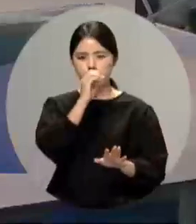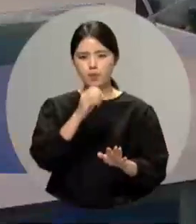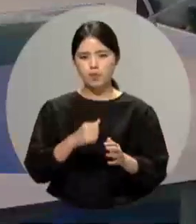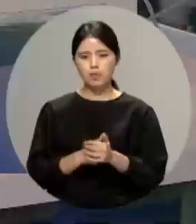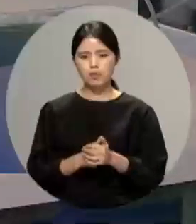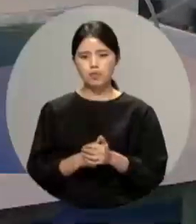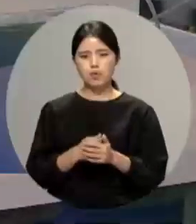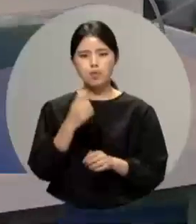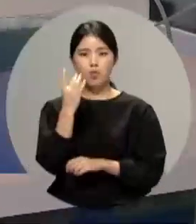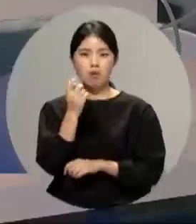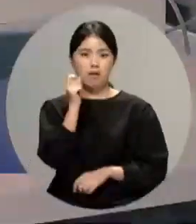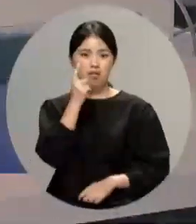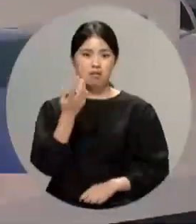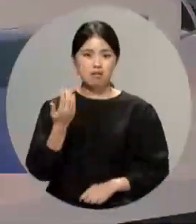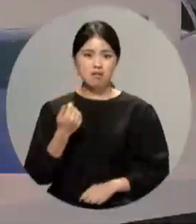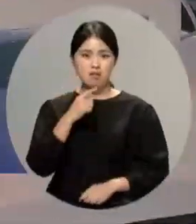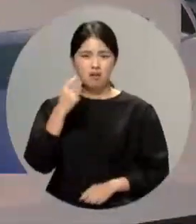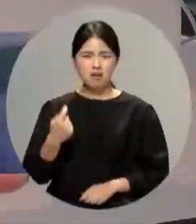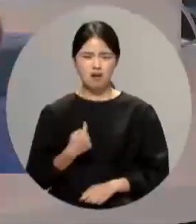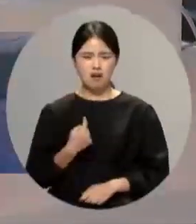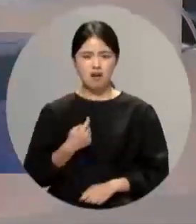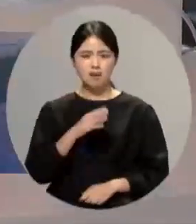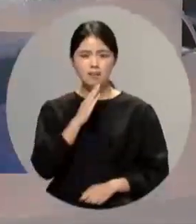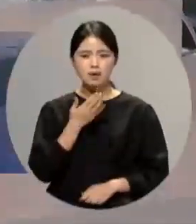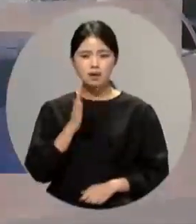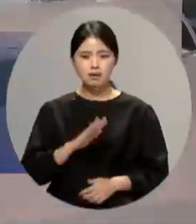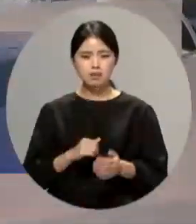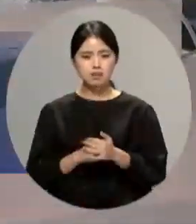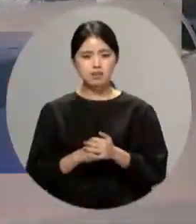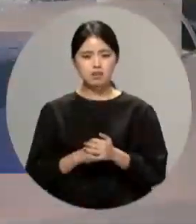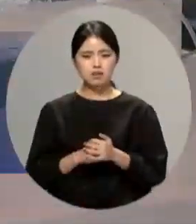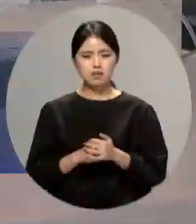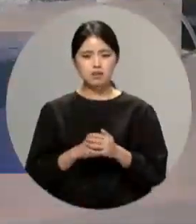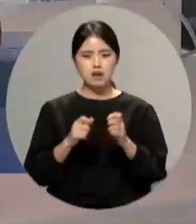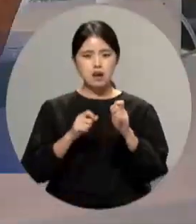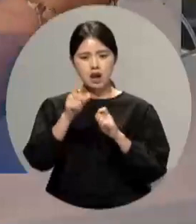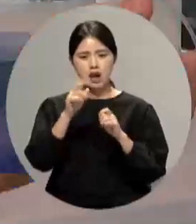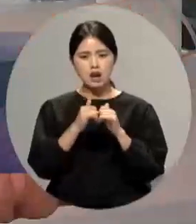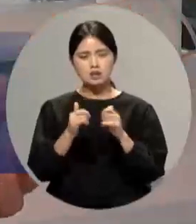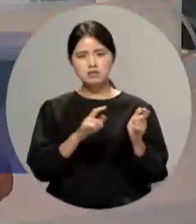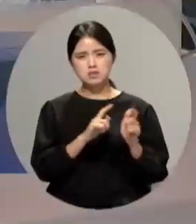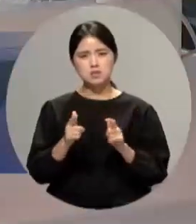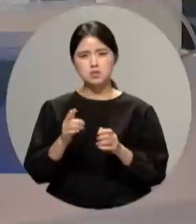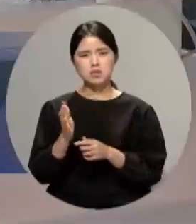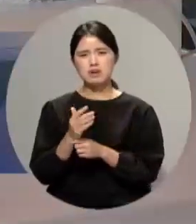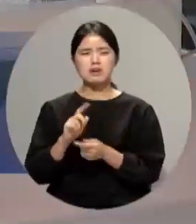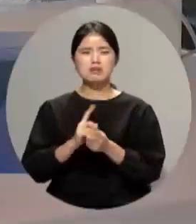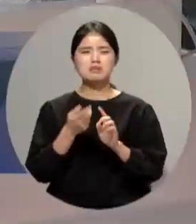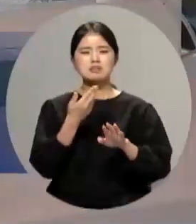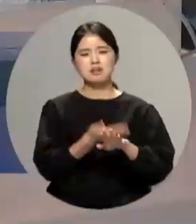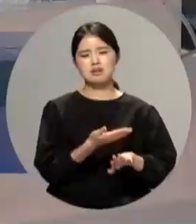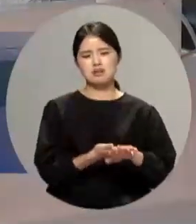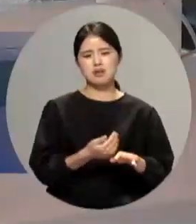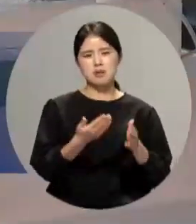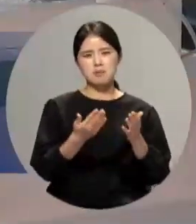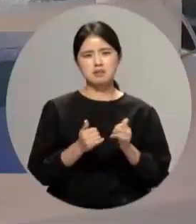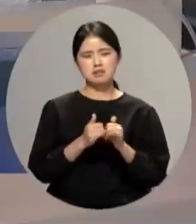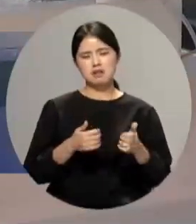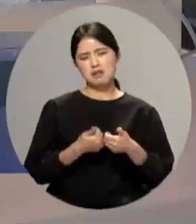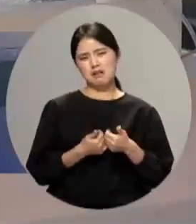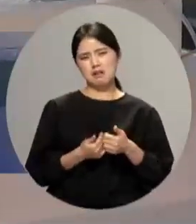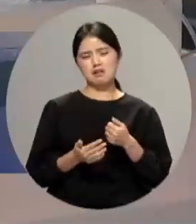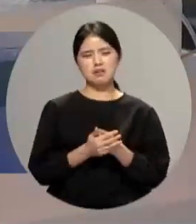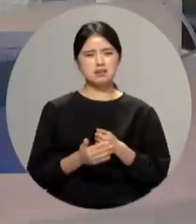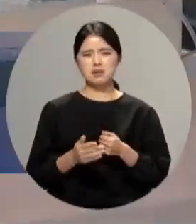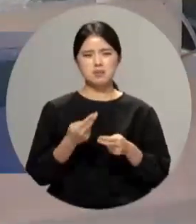지금 한 달 전에 주문이 다 들어와요. 근데 거기가 하던 분들도 다른 걸로 돌린다고 그래. 받는 분이 꺼려니까 안 온다고